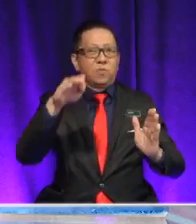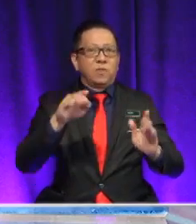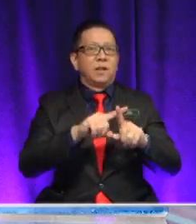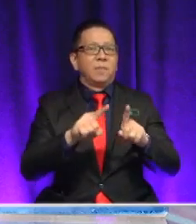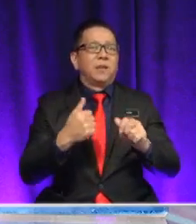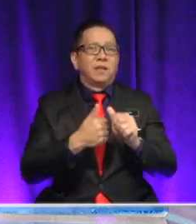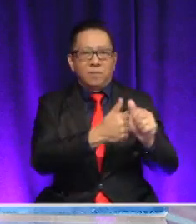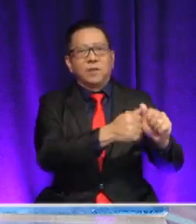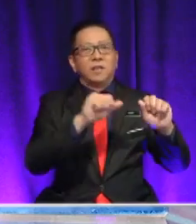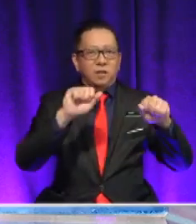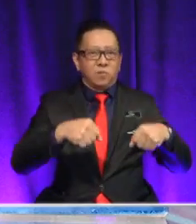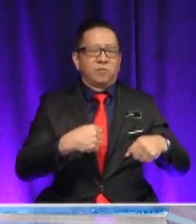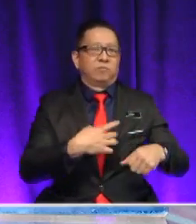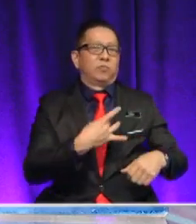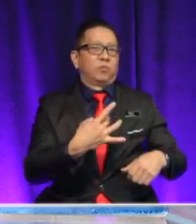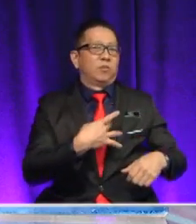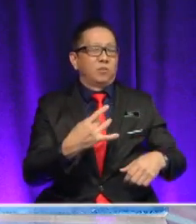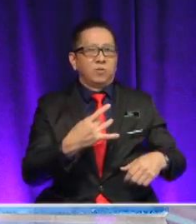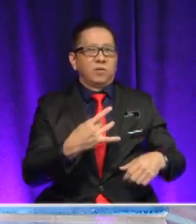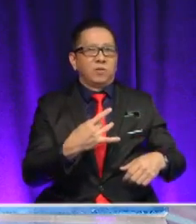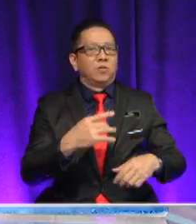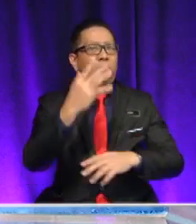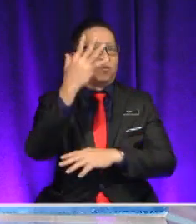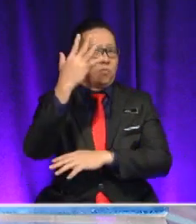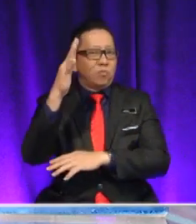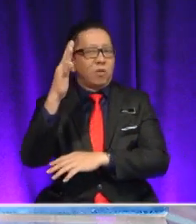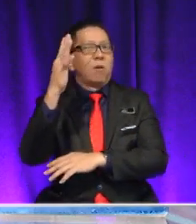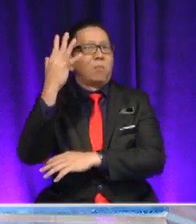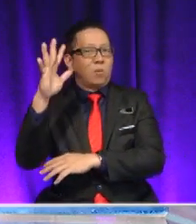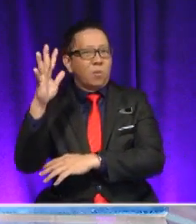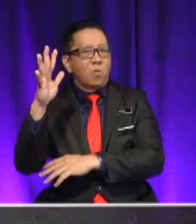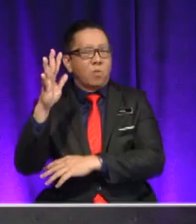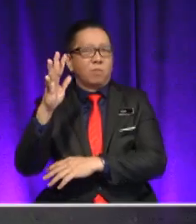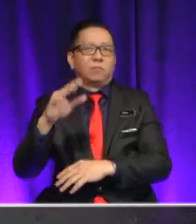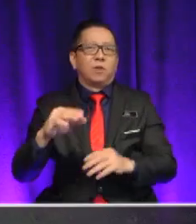yang bersesuaian asalkan teknik kita betul betul masing-masing